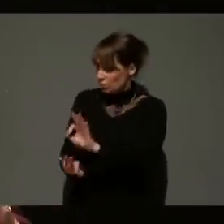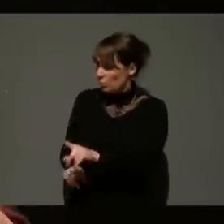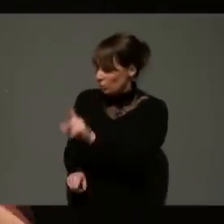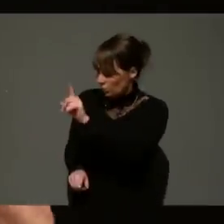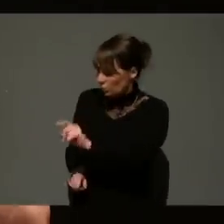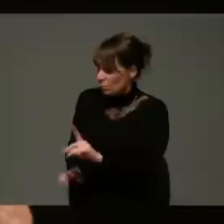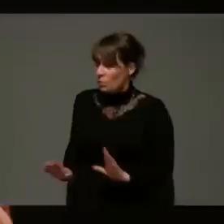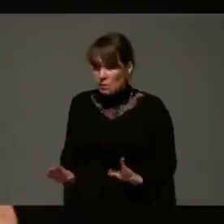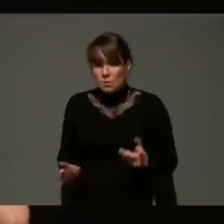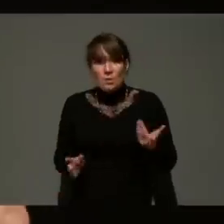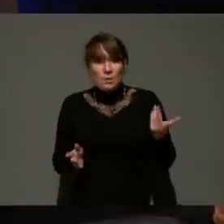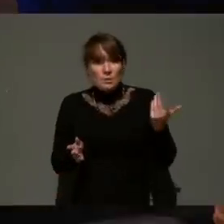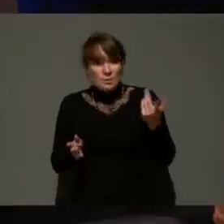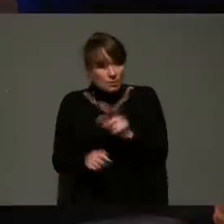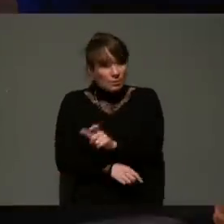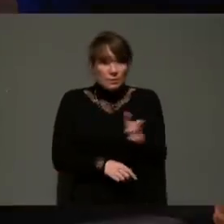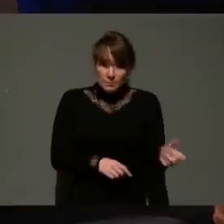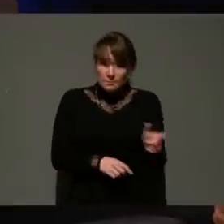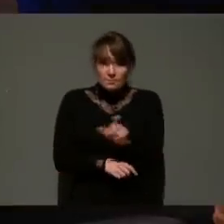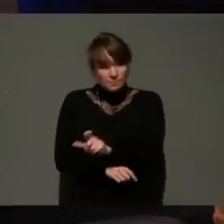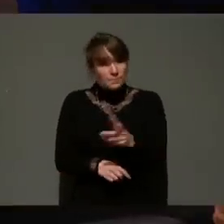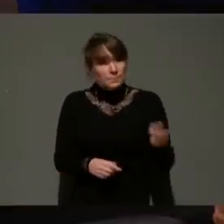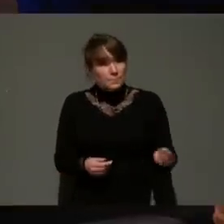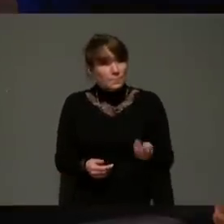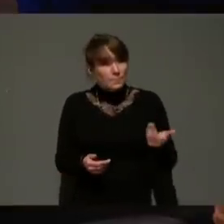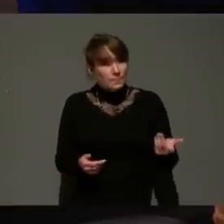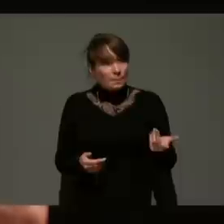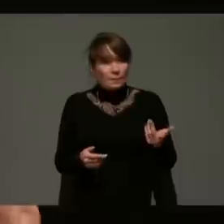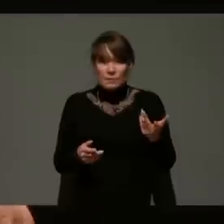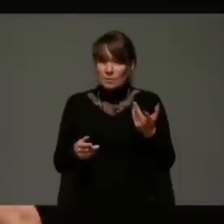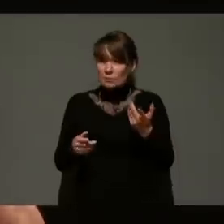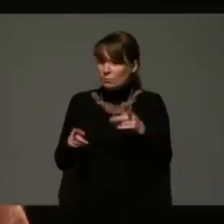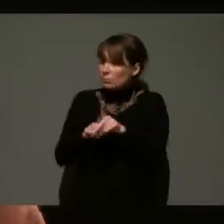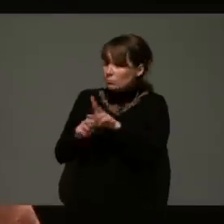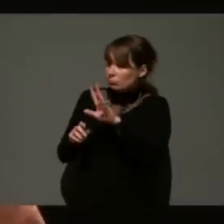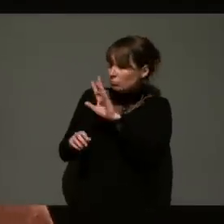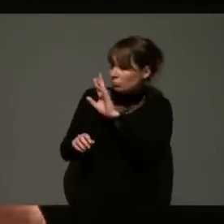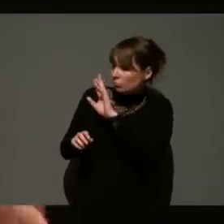de cette alternance, je demande aussi à Pierre ça,